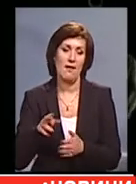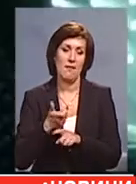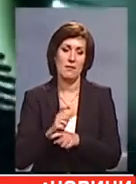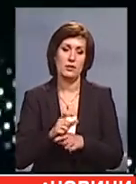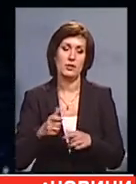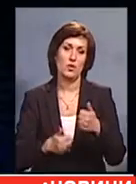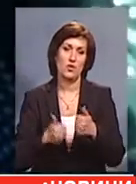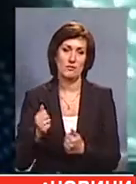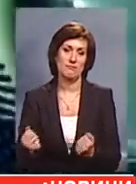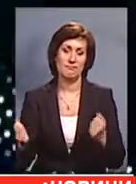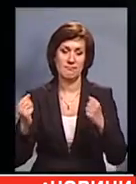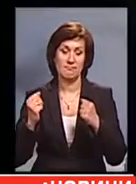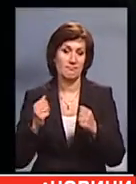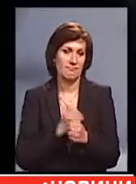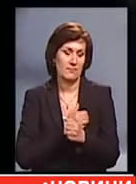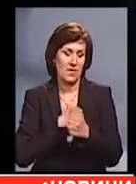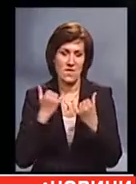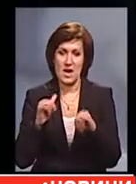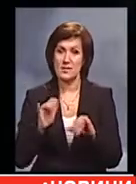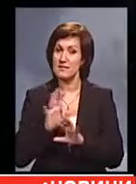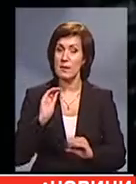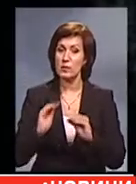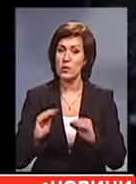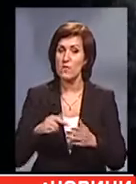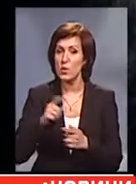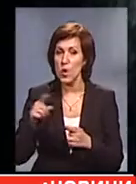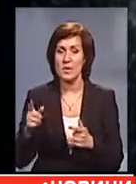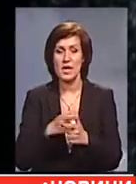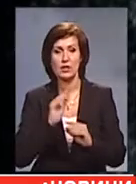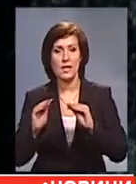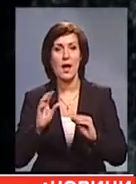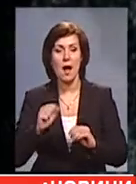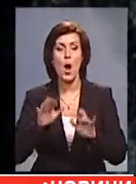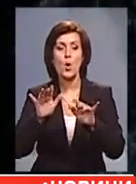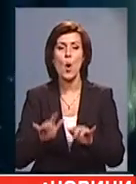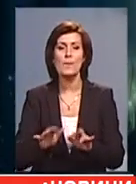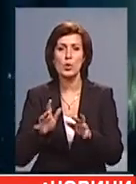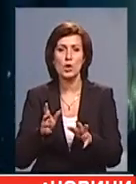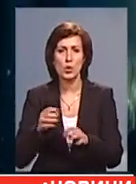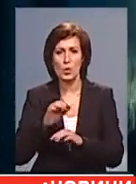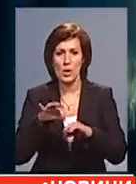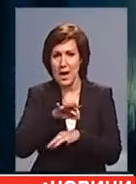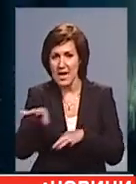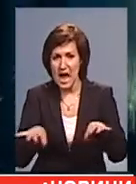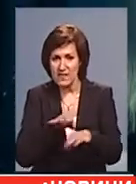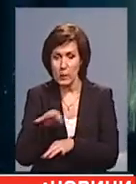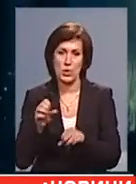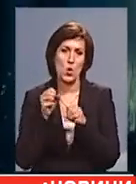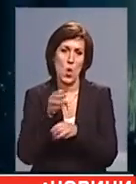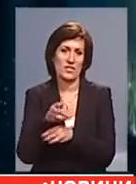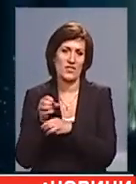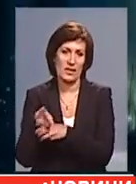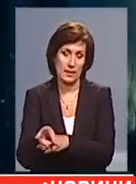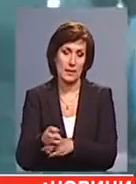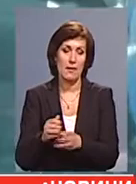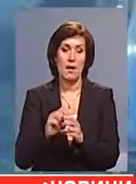конкурсантів збираються вразити глядачів не постановкою номера чи декораціями, а комп'ютерною графікою і освітленням. Поза конкурсом